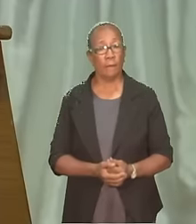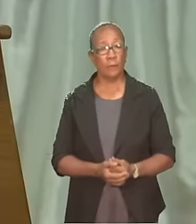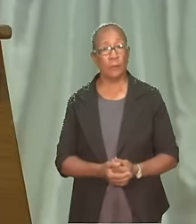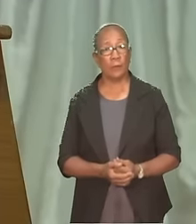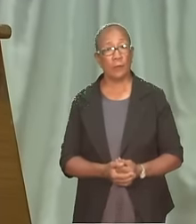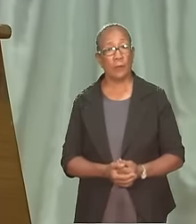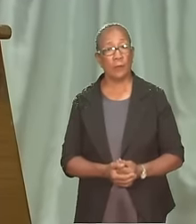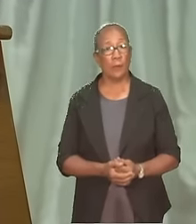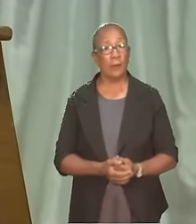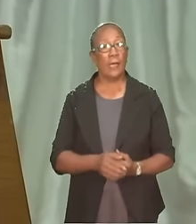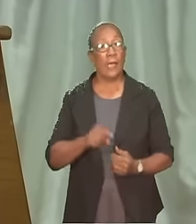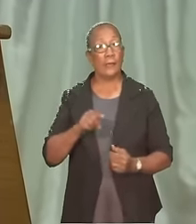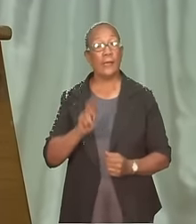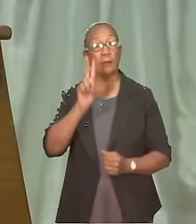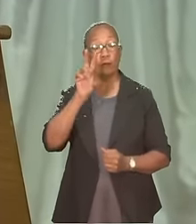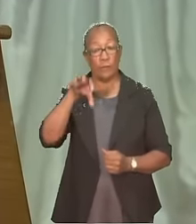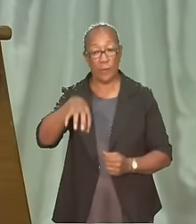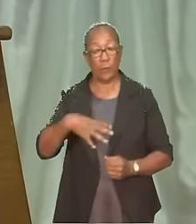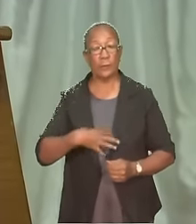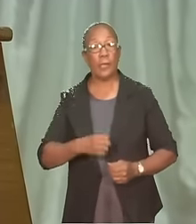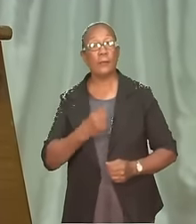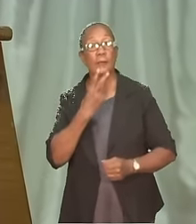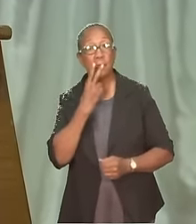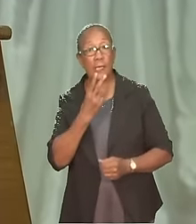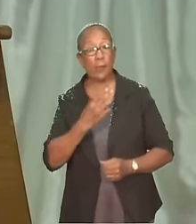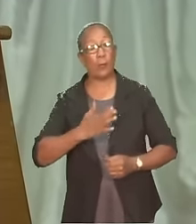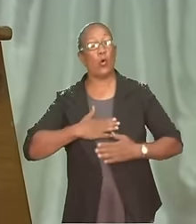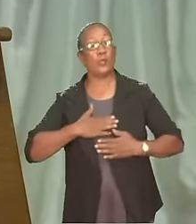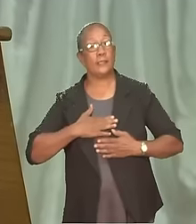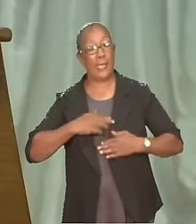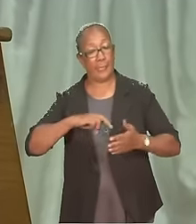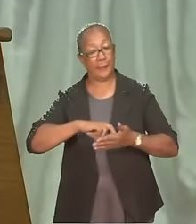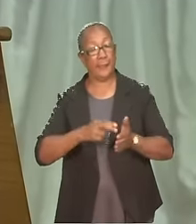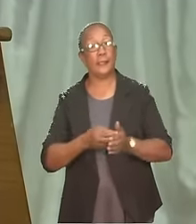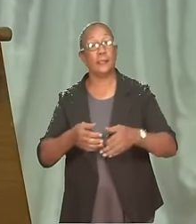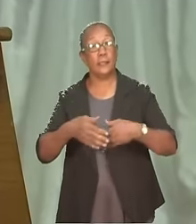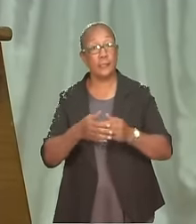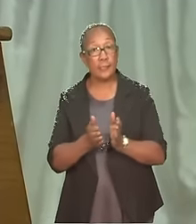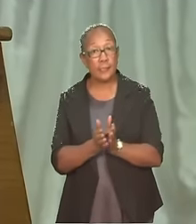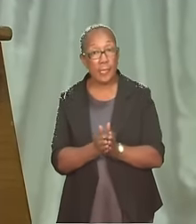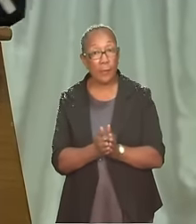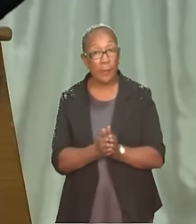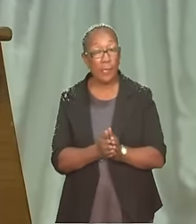En daar heeft vakbond gezegd, ja, we hebben ons eigen technisch team. Wij als regering hebben gezegd, ja, dat is ons